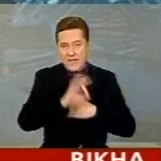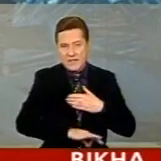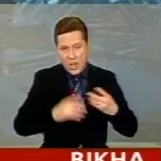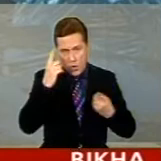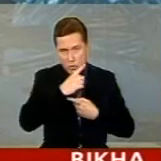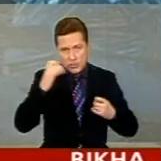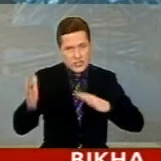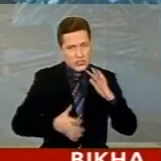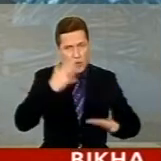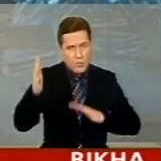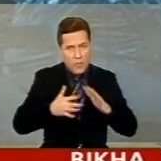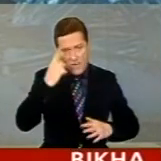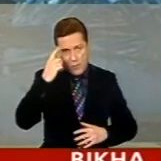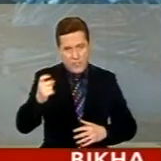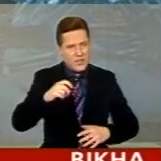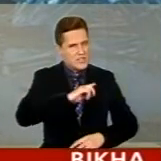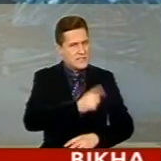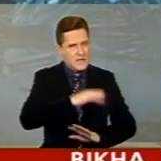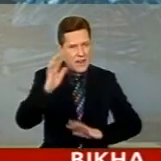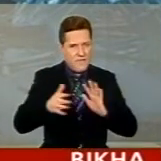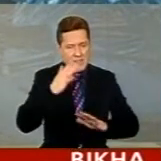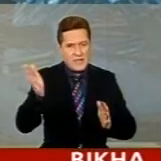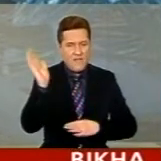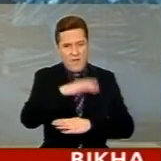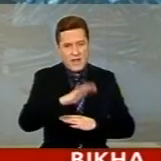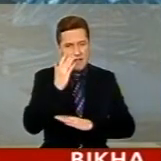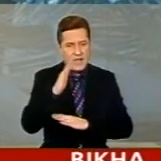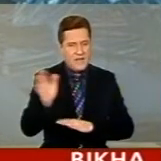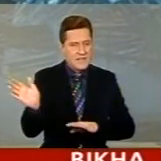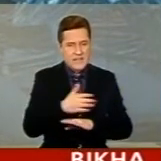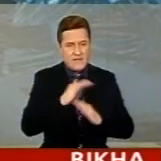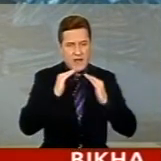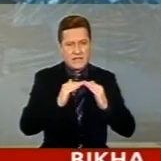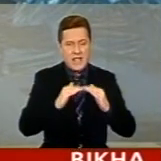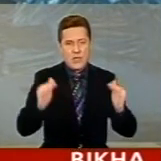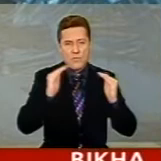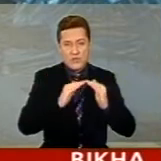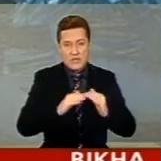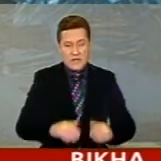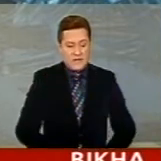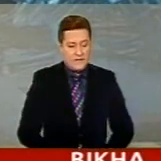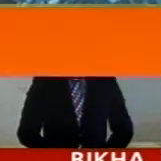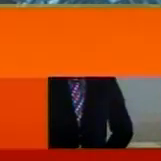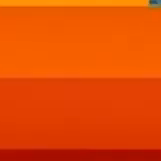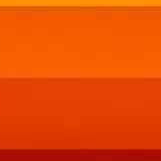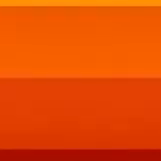штормове попередження. Там шквальний вітер валить дерева і зриває дахи з будівель. Як вирувала негода, бачила Юлія Струк.